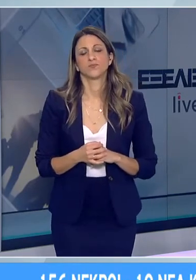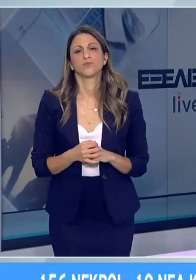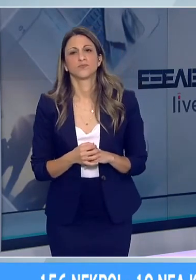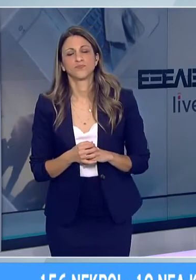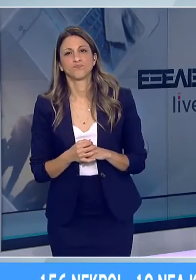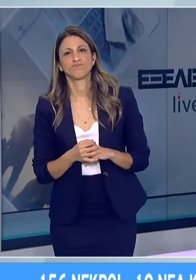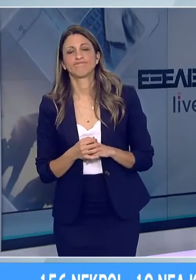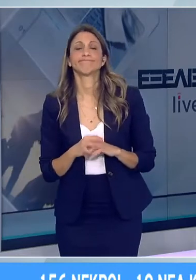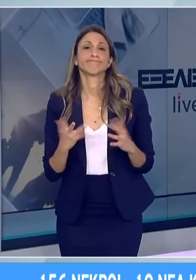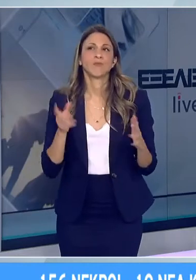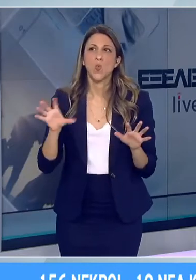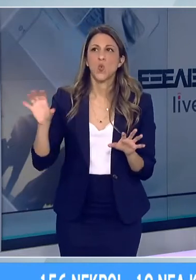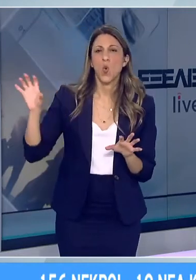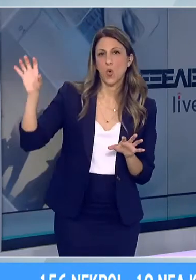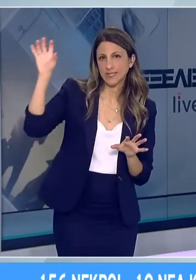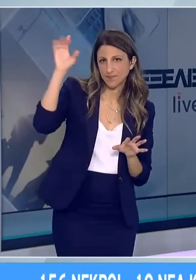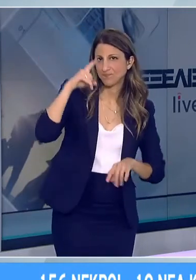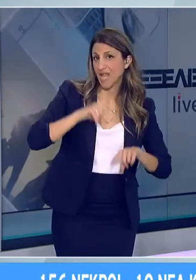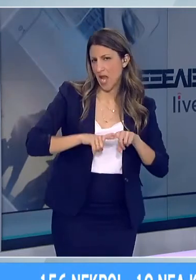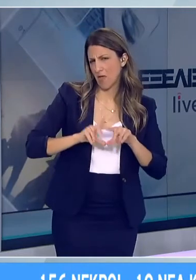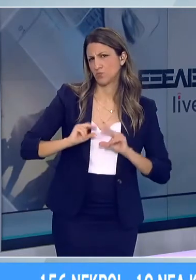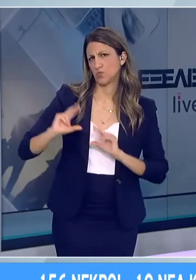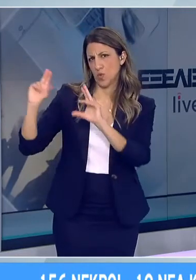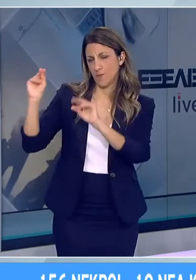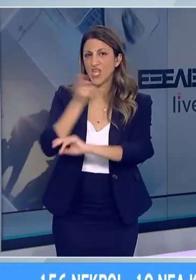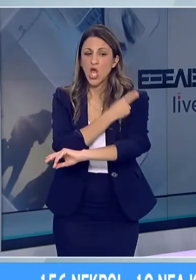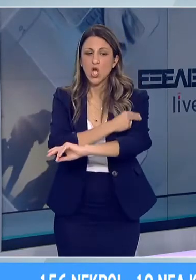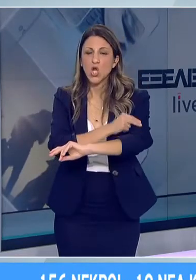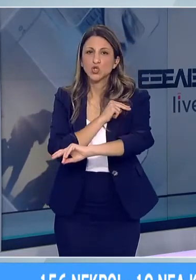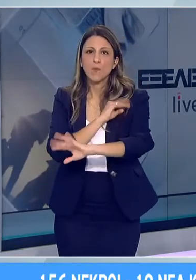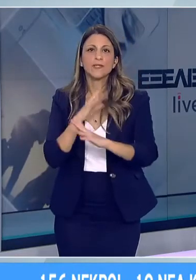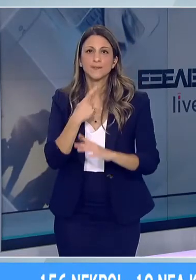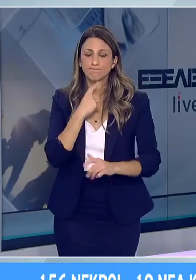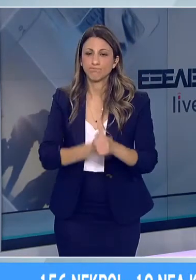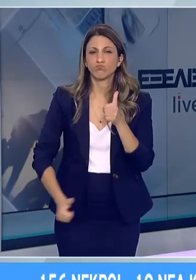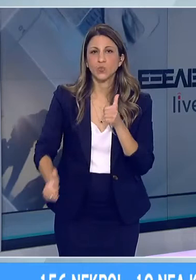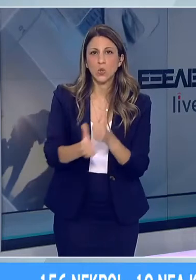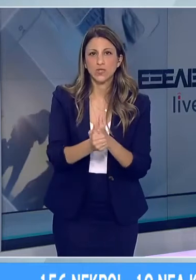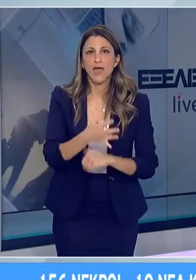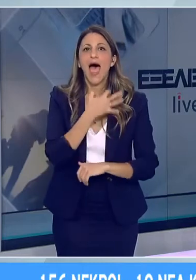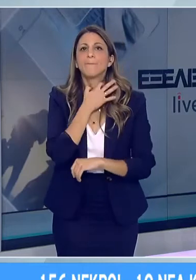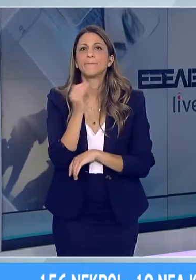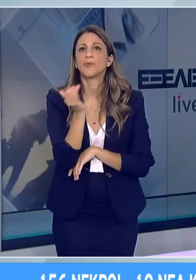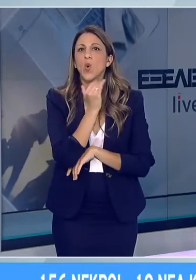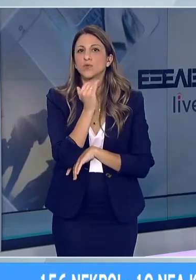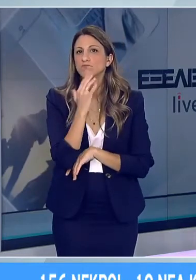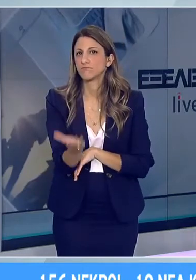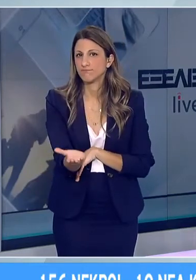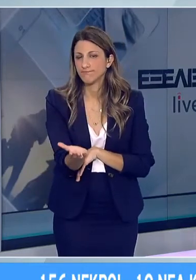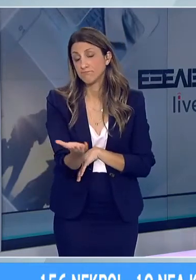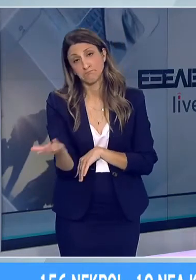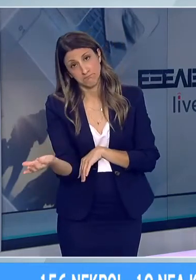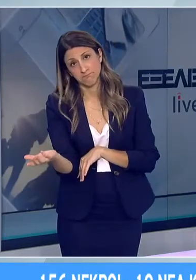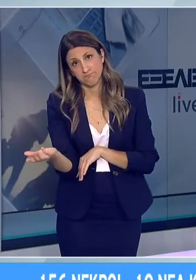Σε όλες τις χώρες και στην Ελλάδα, όλα τα νοσοκομεία αντιμετωπίζουν κατά προτεραιότητα τα επείγοντα περιστατικά. Και είναι